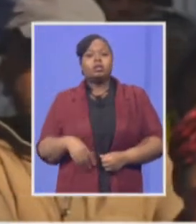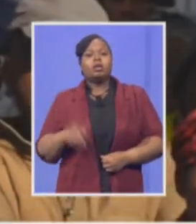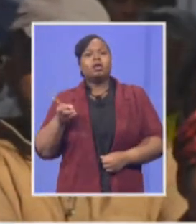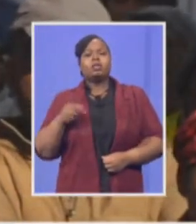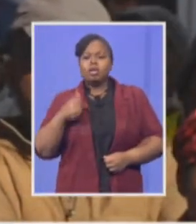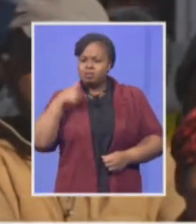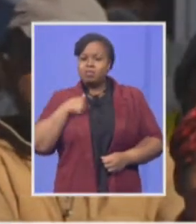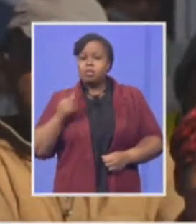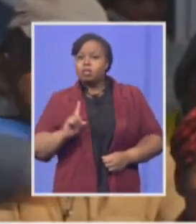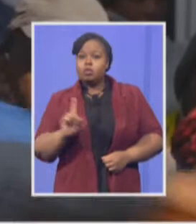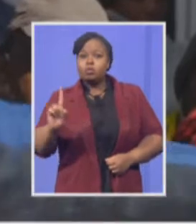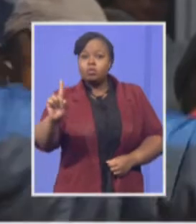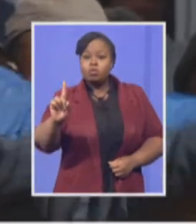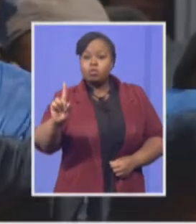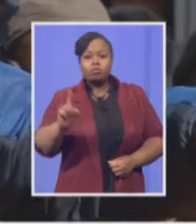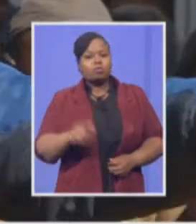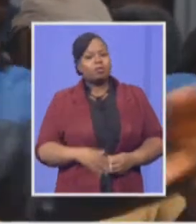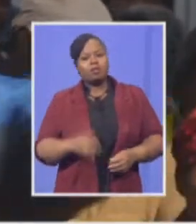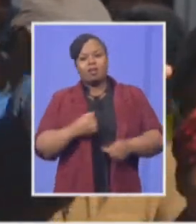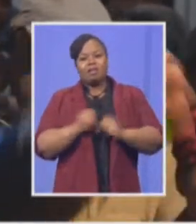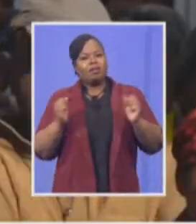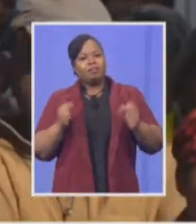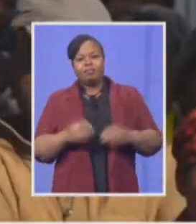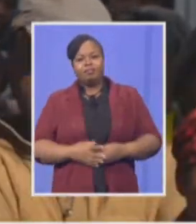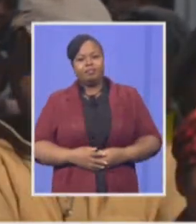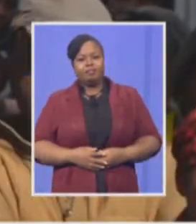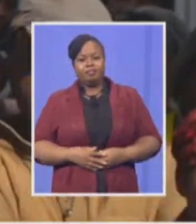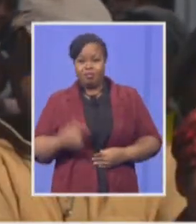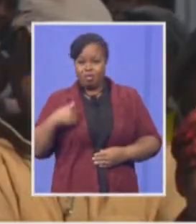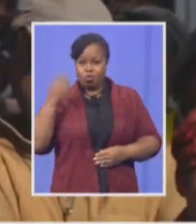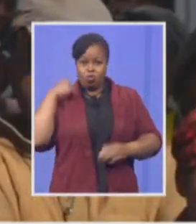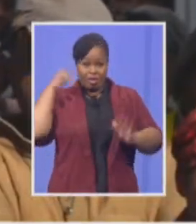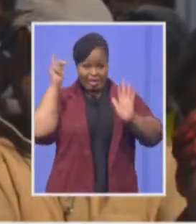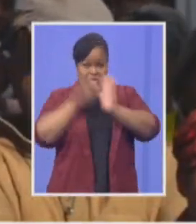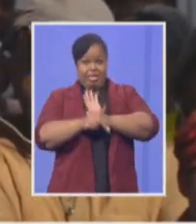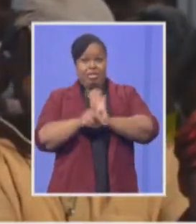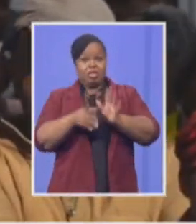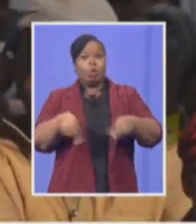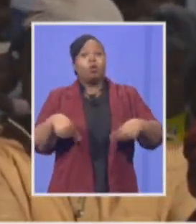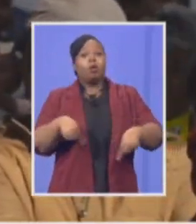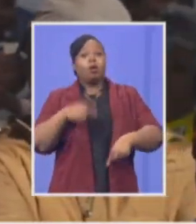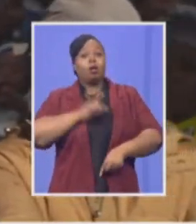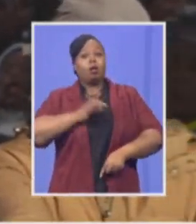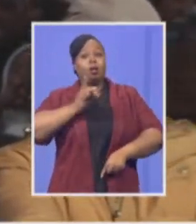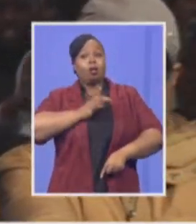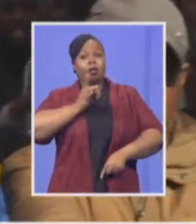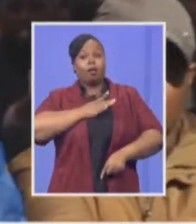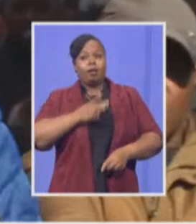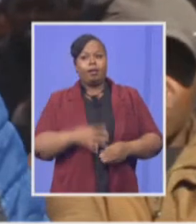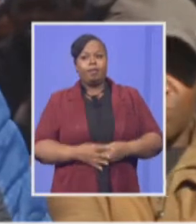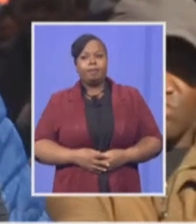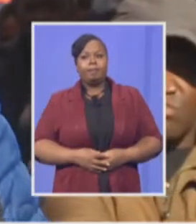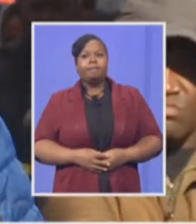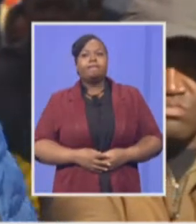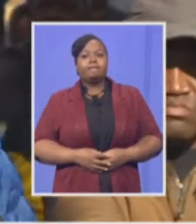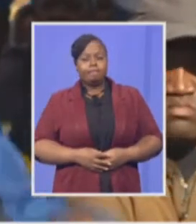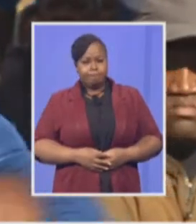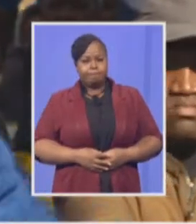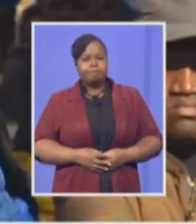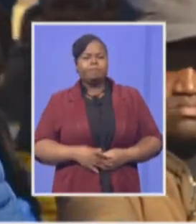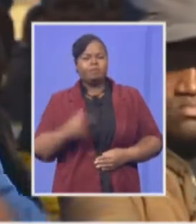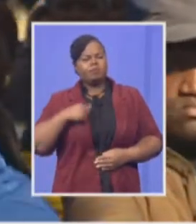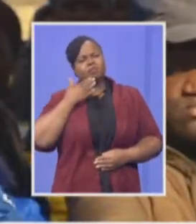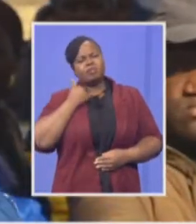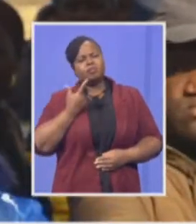ngaka ngisahamba la kuyabulawa la siyesaba Ndosi sicela kube khona umnyakazo